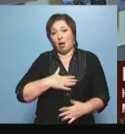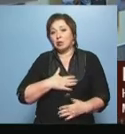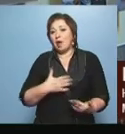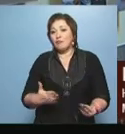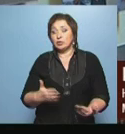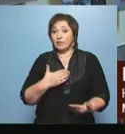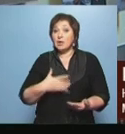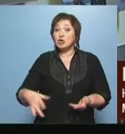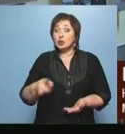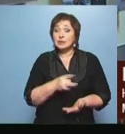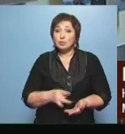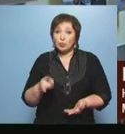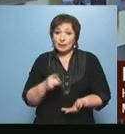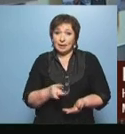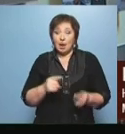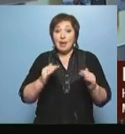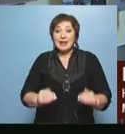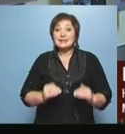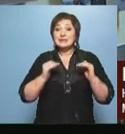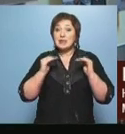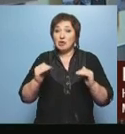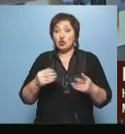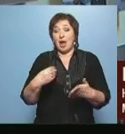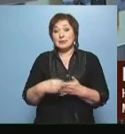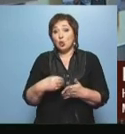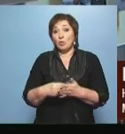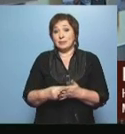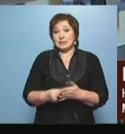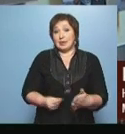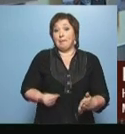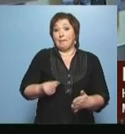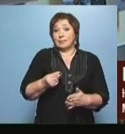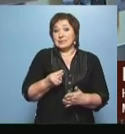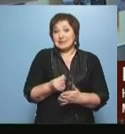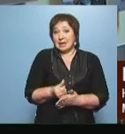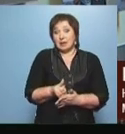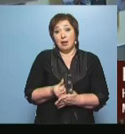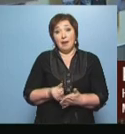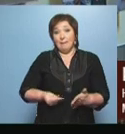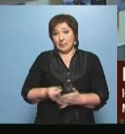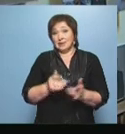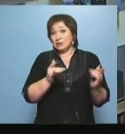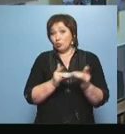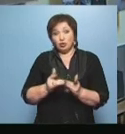республике скачка стоимости цен особого не произошло.